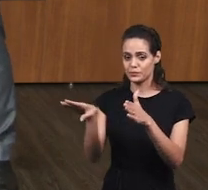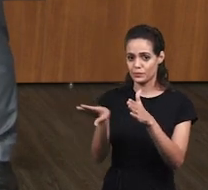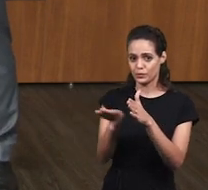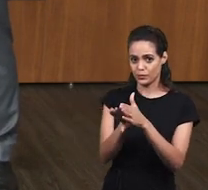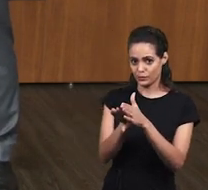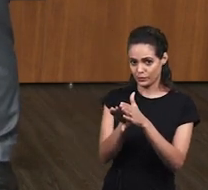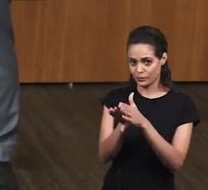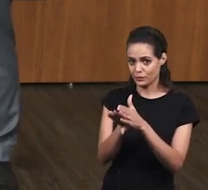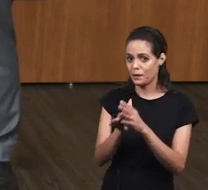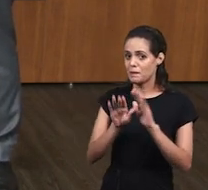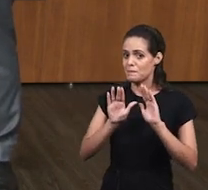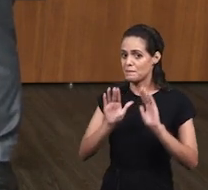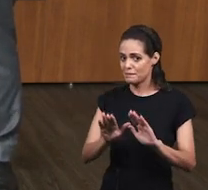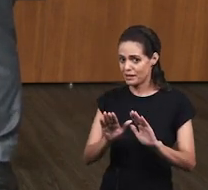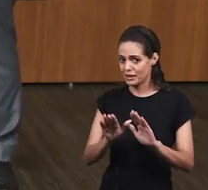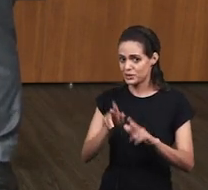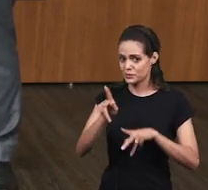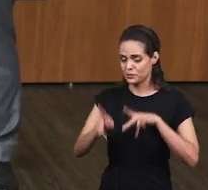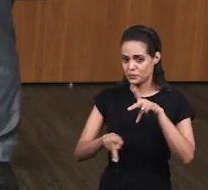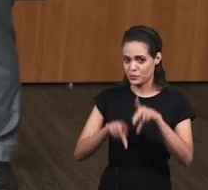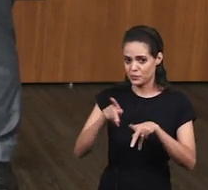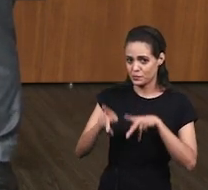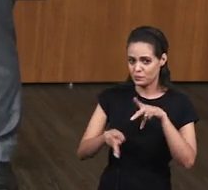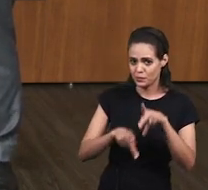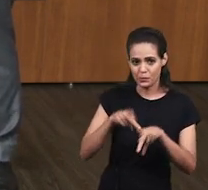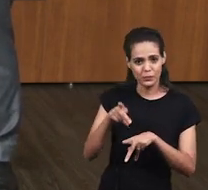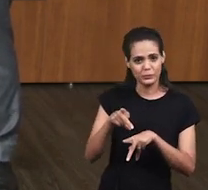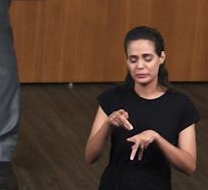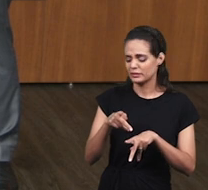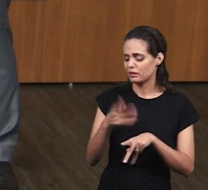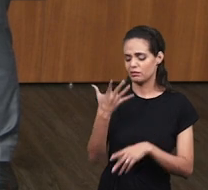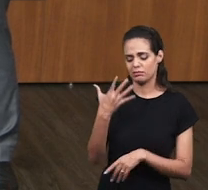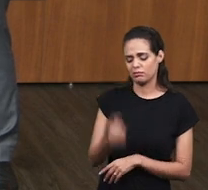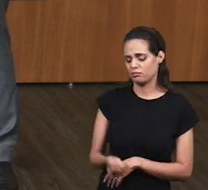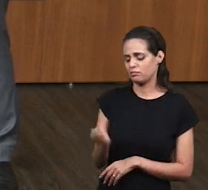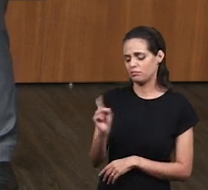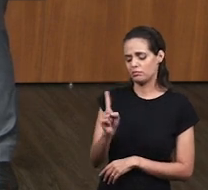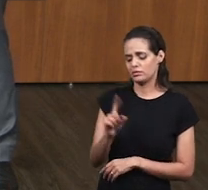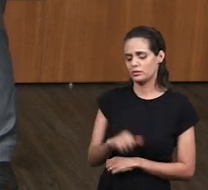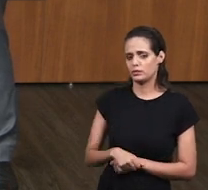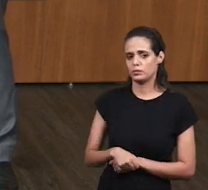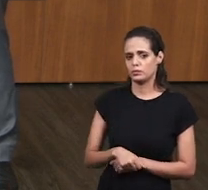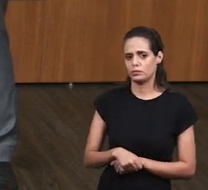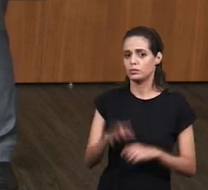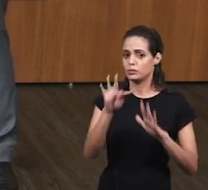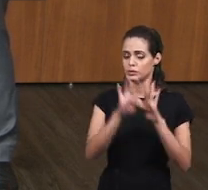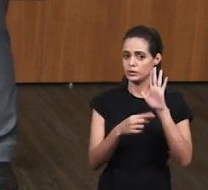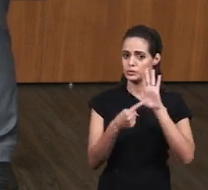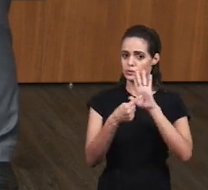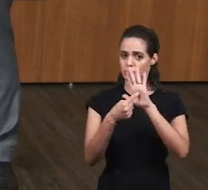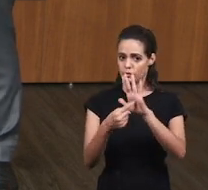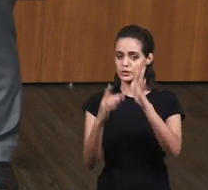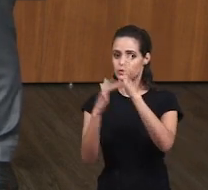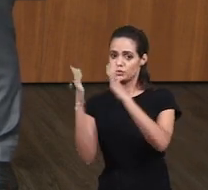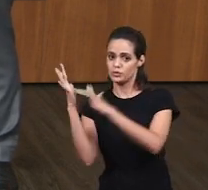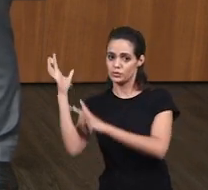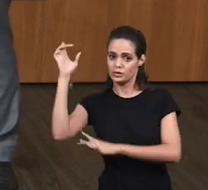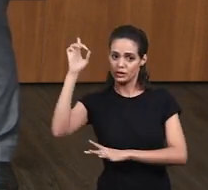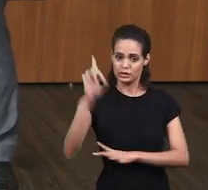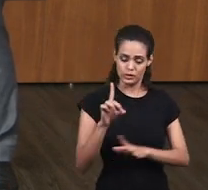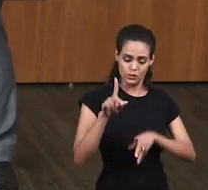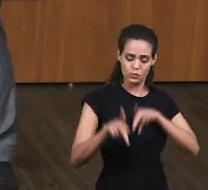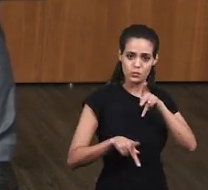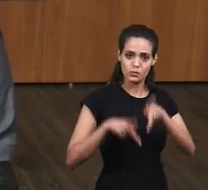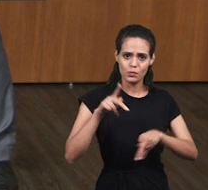reçu. C'était le texte que nous avons lu. Je suis venu pour ceux qui étaient à moi et les miens ne m'ont pas reçu. Les gens ne voulaient